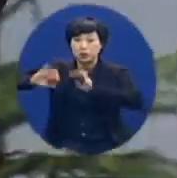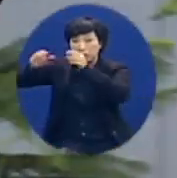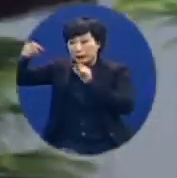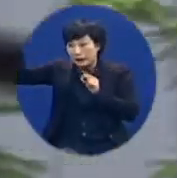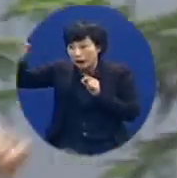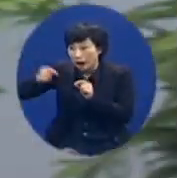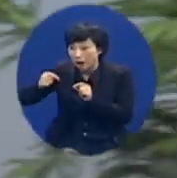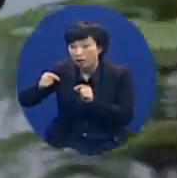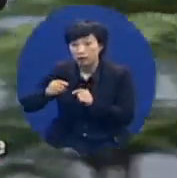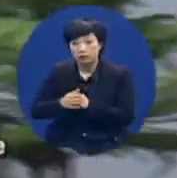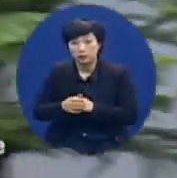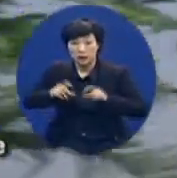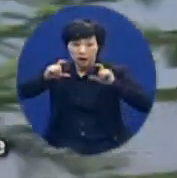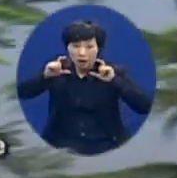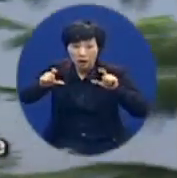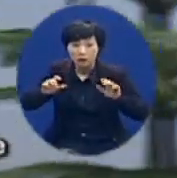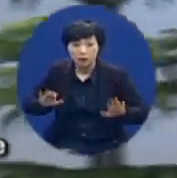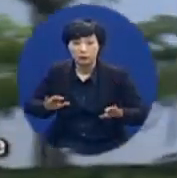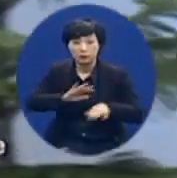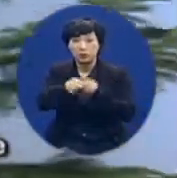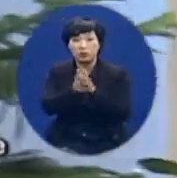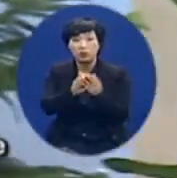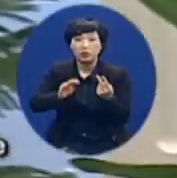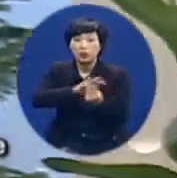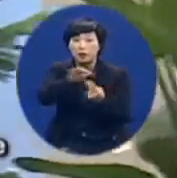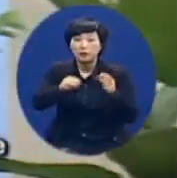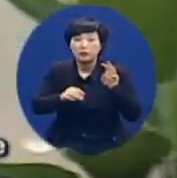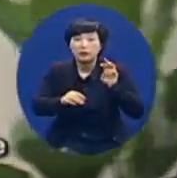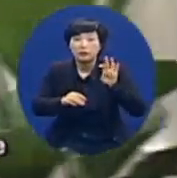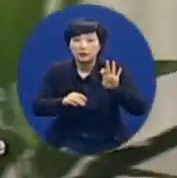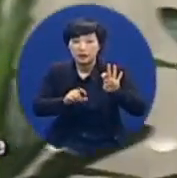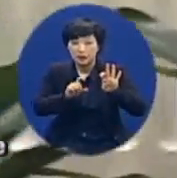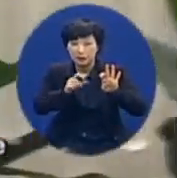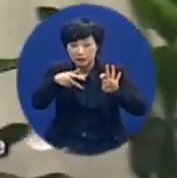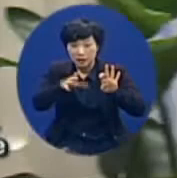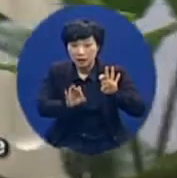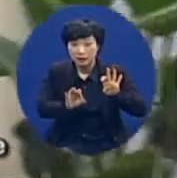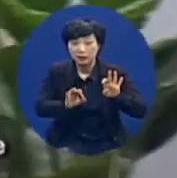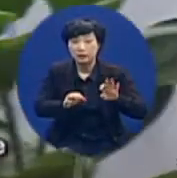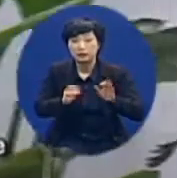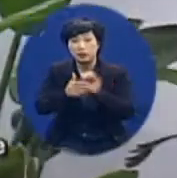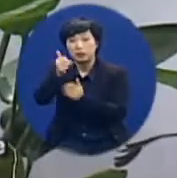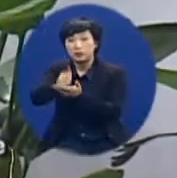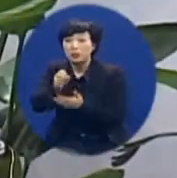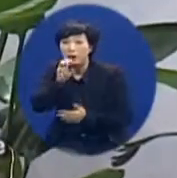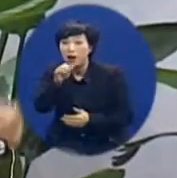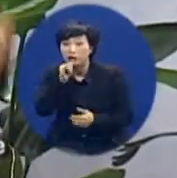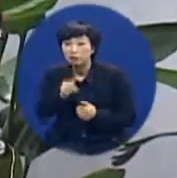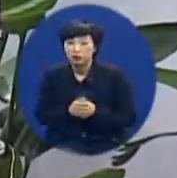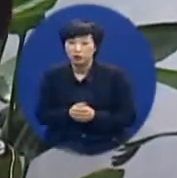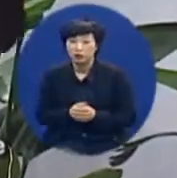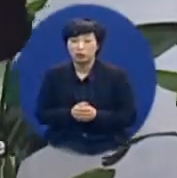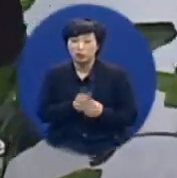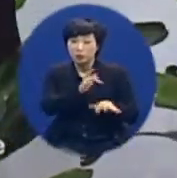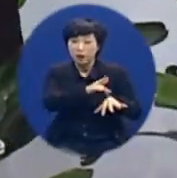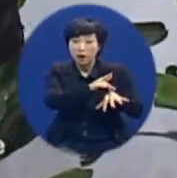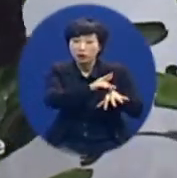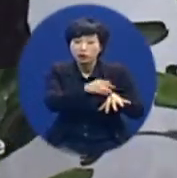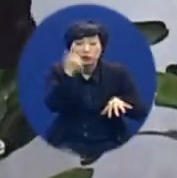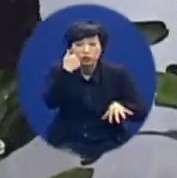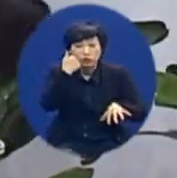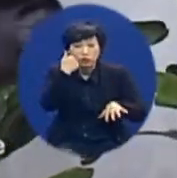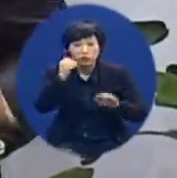가까웠다고 할 때 요한복음 12장 요한복음 14장에 예수님 뭐라고 말씀하셨어 마귀를